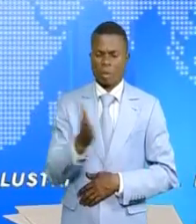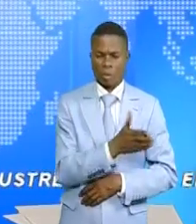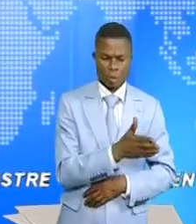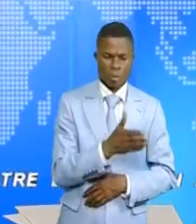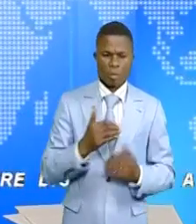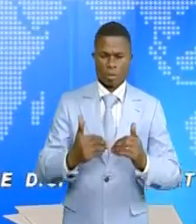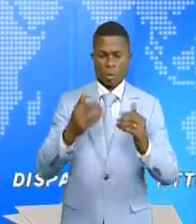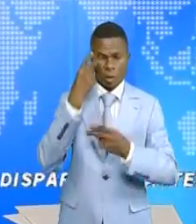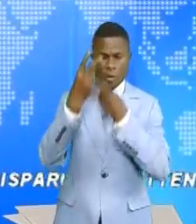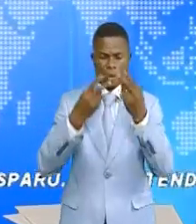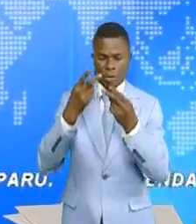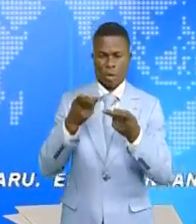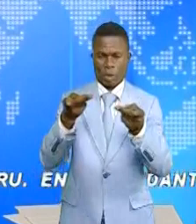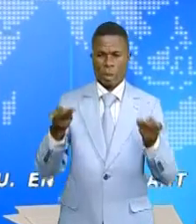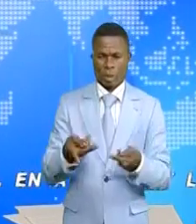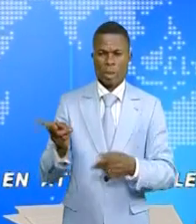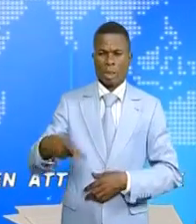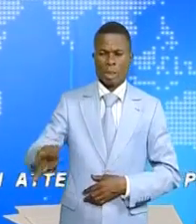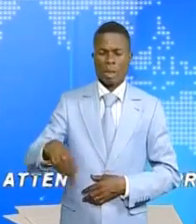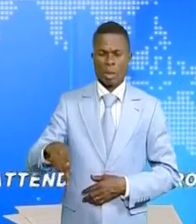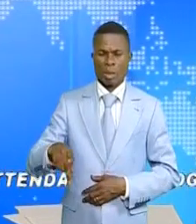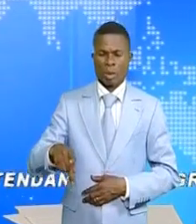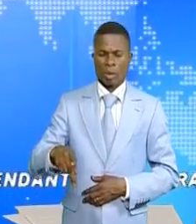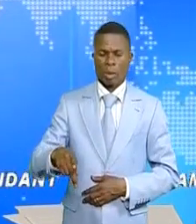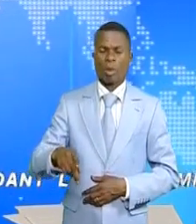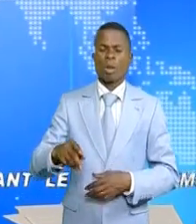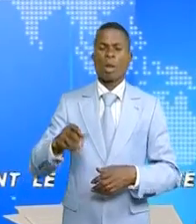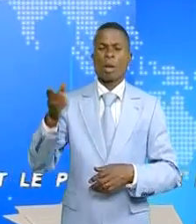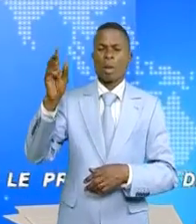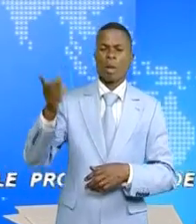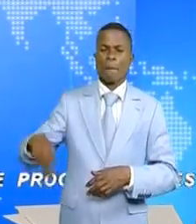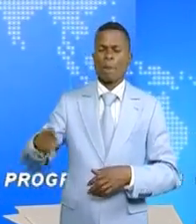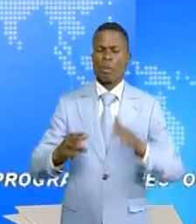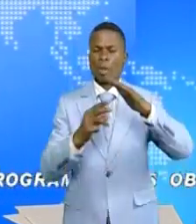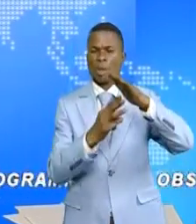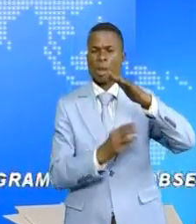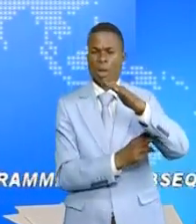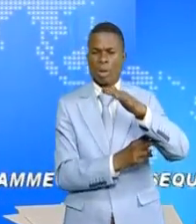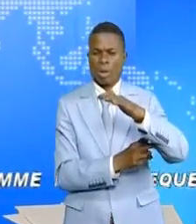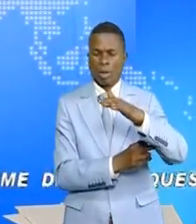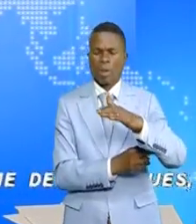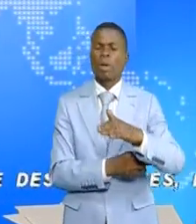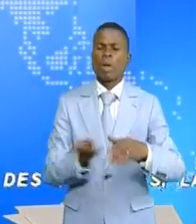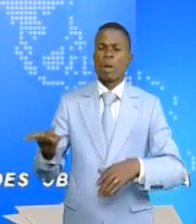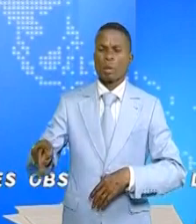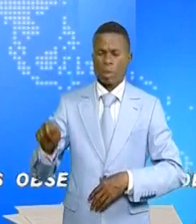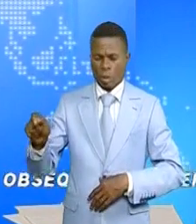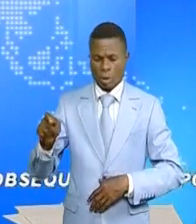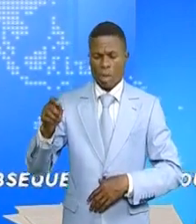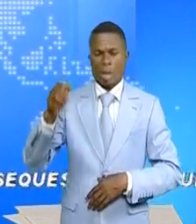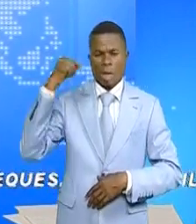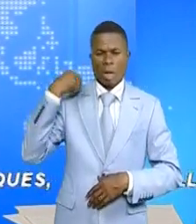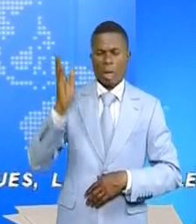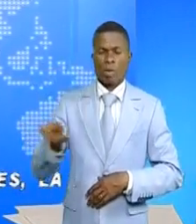Poursuite de la visite d'itinérance dans la province du Kwango après le territoire de Popokabaka, le gouverneur de la dite